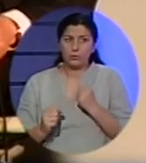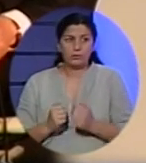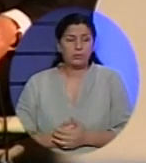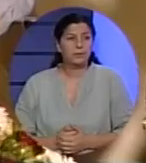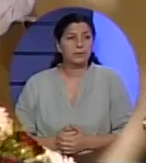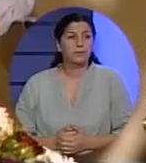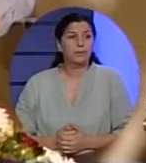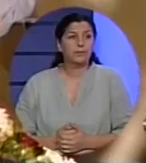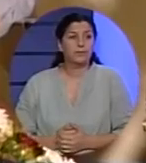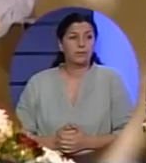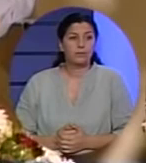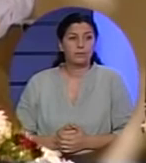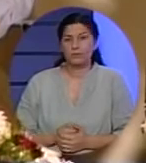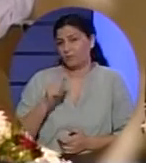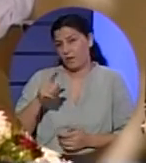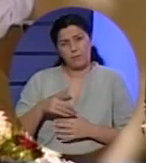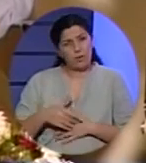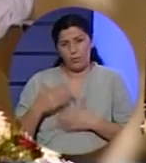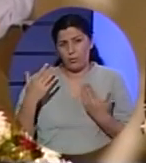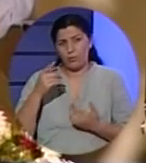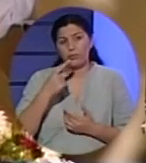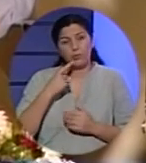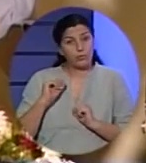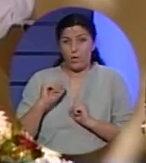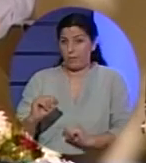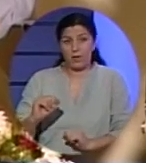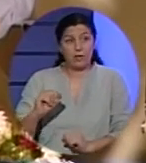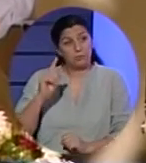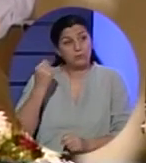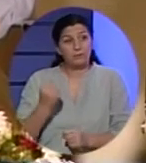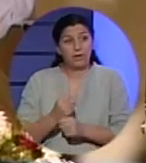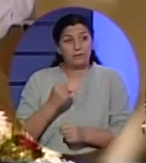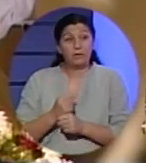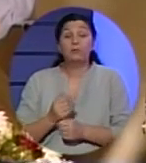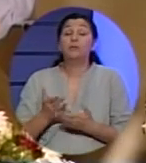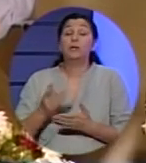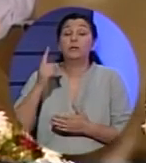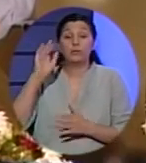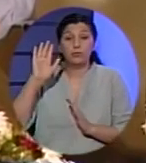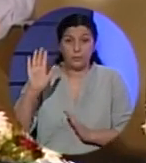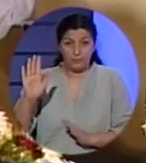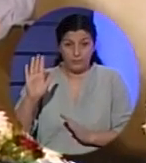אני חד משמעי תומך בעניין הזה, ואנחנו נבצע את זה בעזרת השם